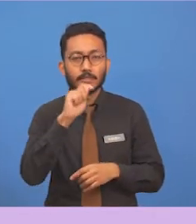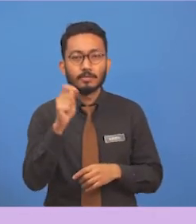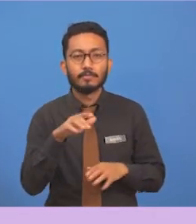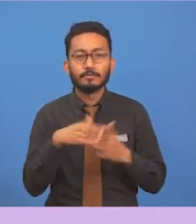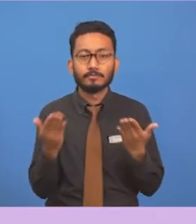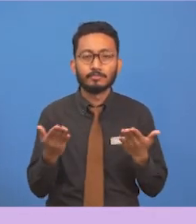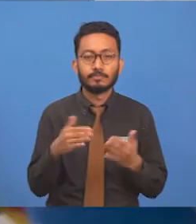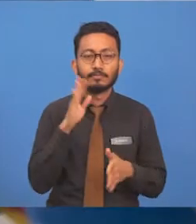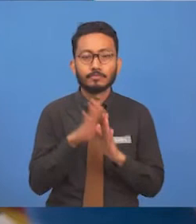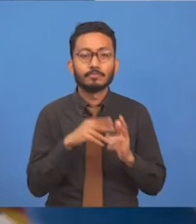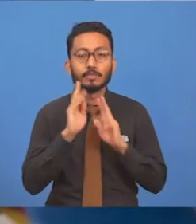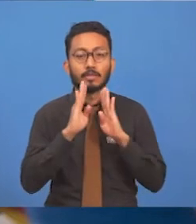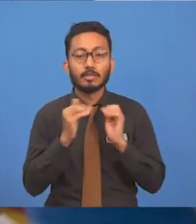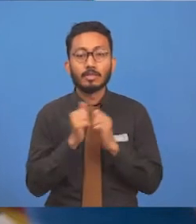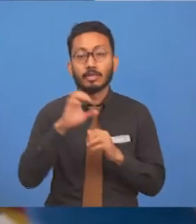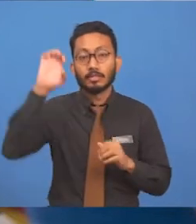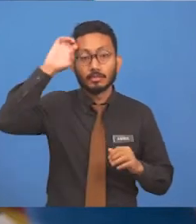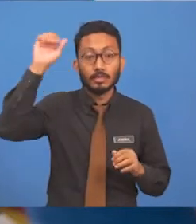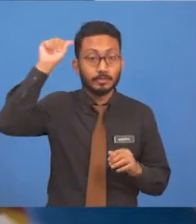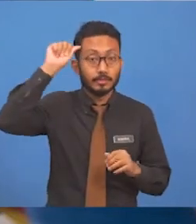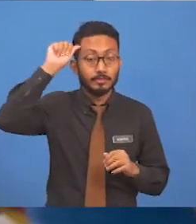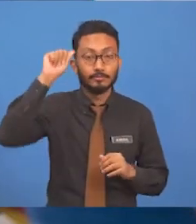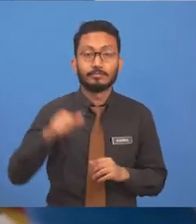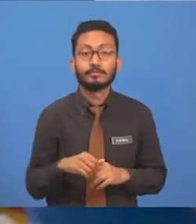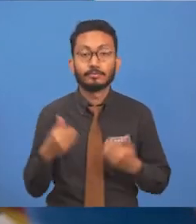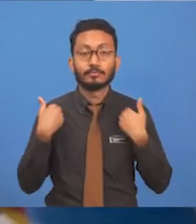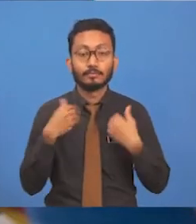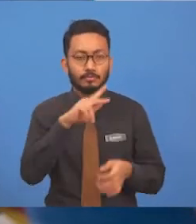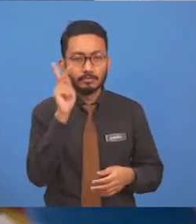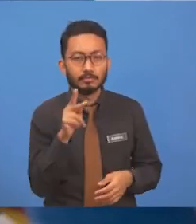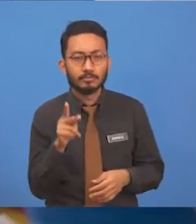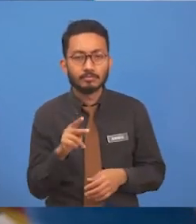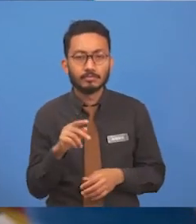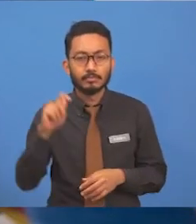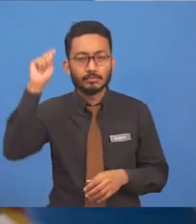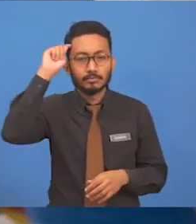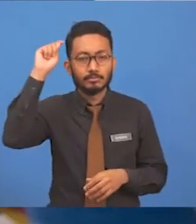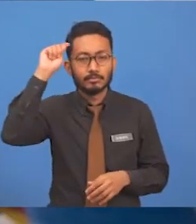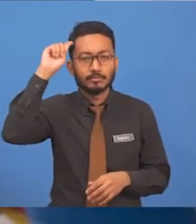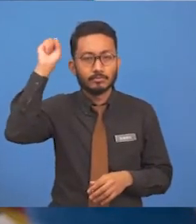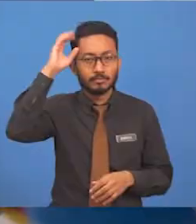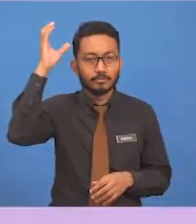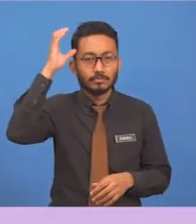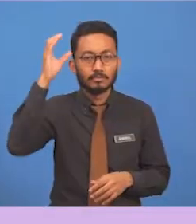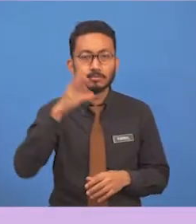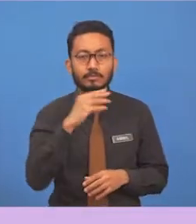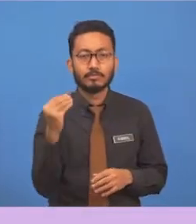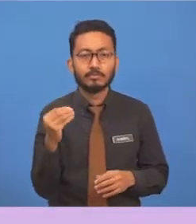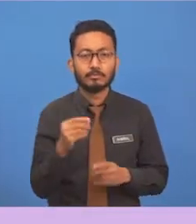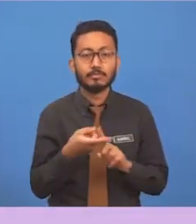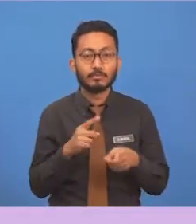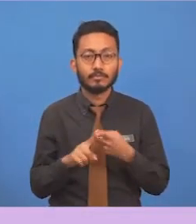incesr Wow Adakah Hasyim dan rekan-rekannya menghormati perawat sekolah yaitu inches keluar